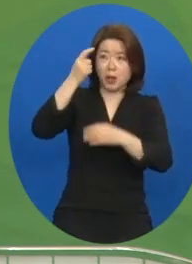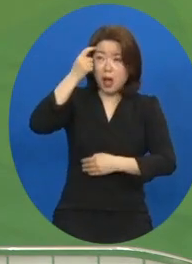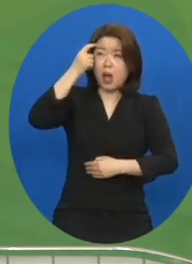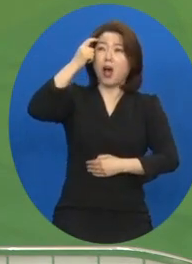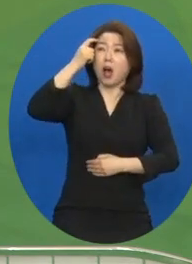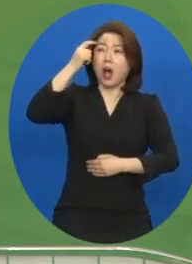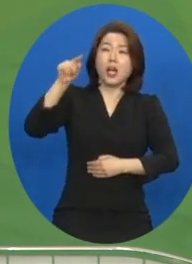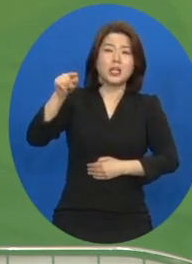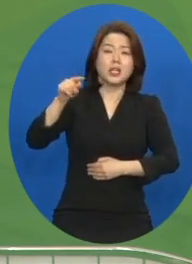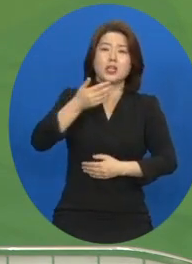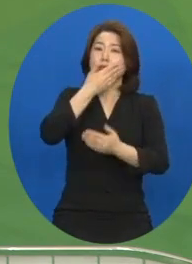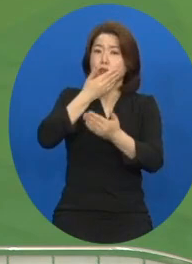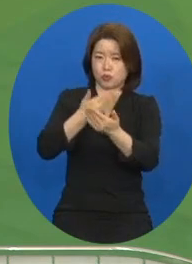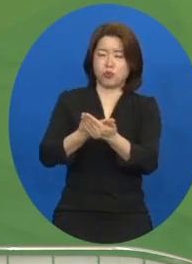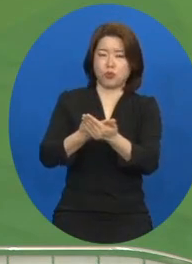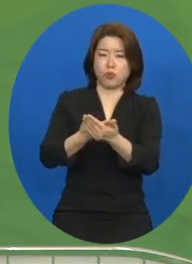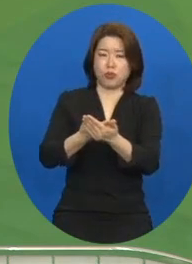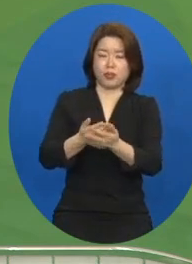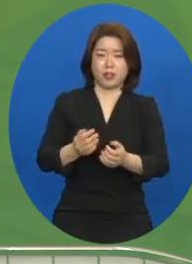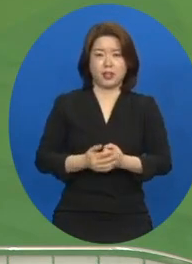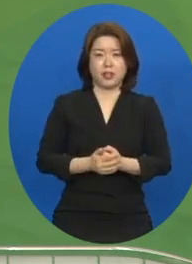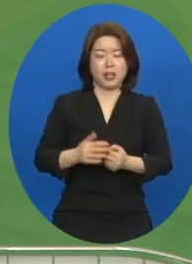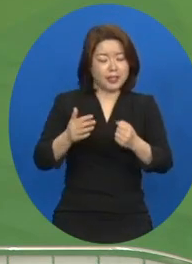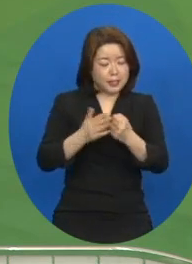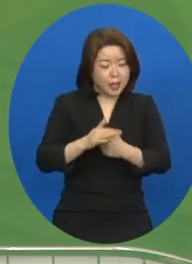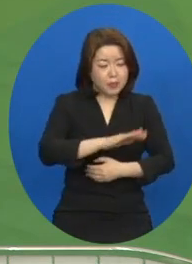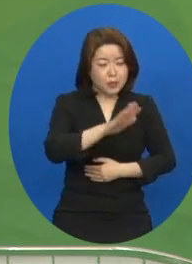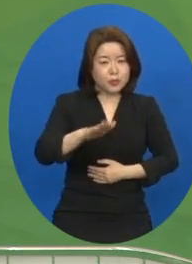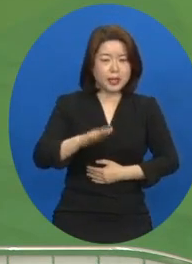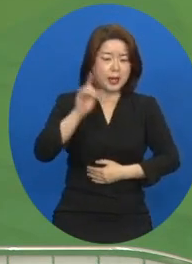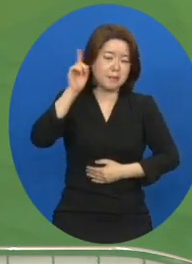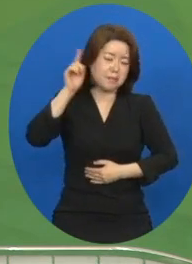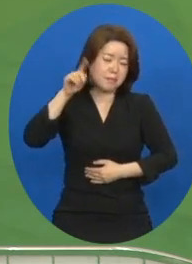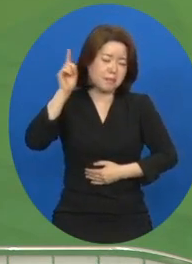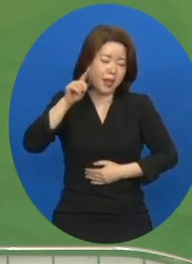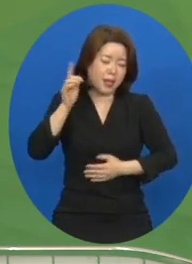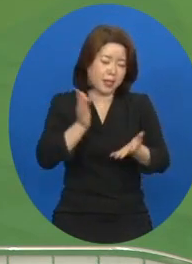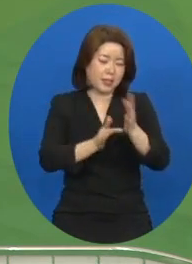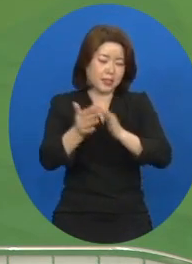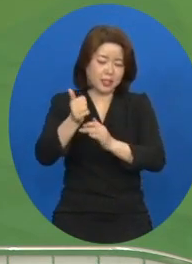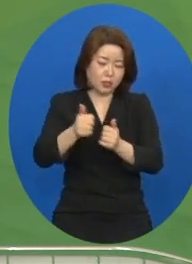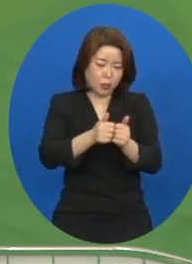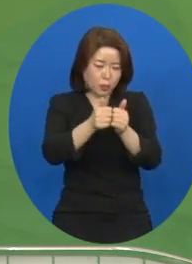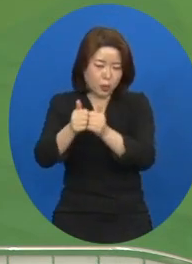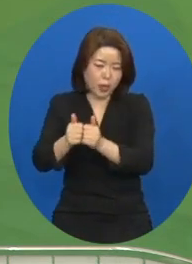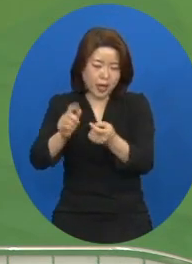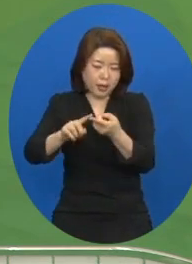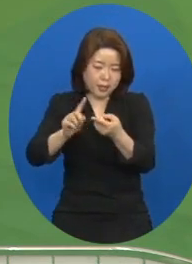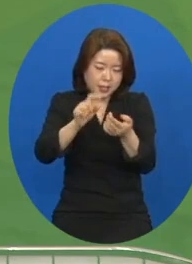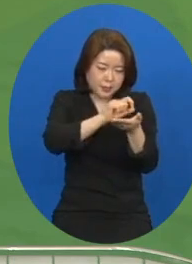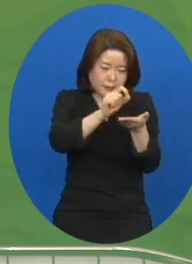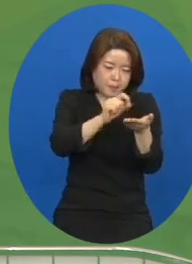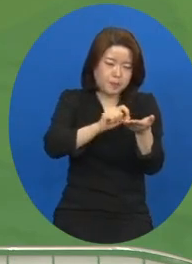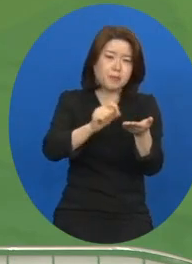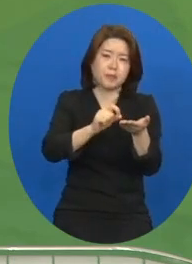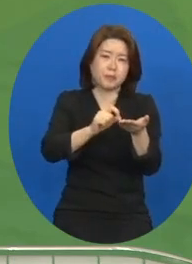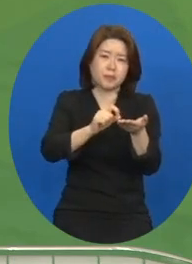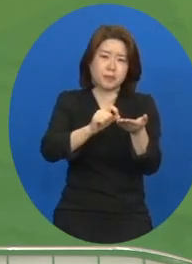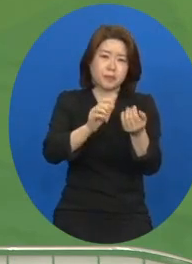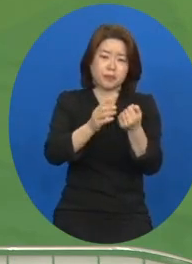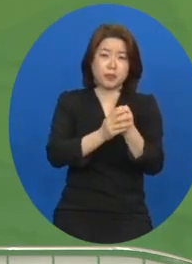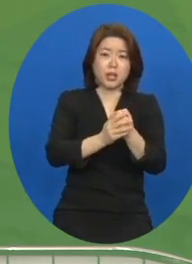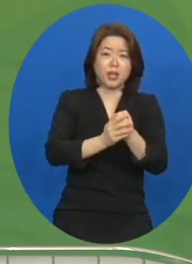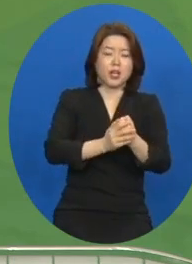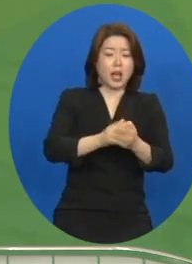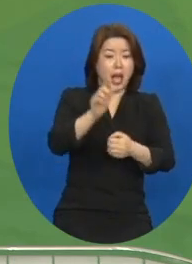열쇠예요. 그래서 우리가 매일 예수 동행 일기를 쓰자고 하는 거예요. 매일 하루 적어도